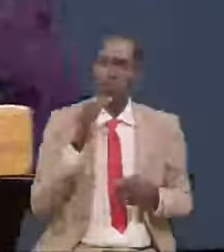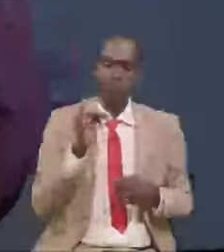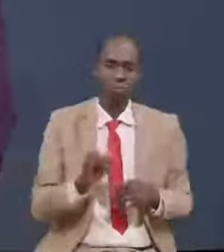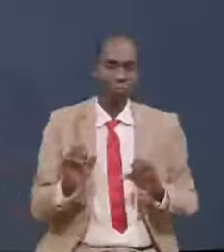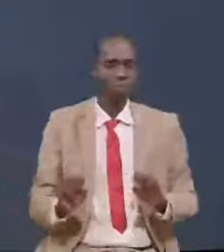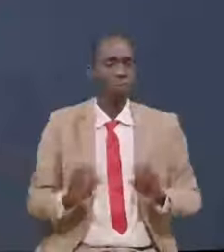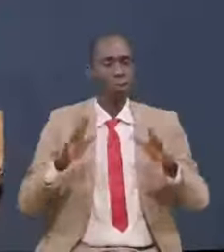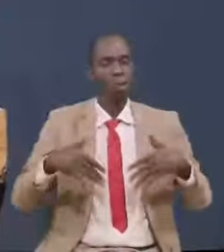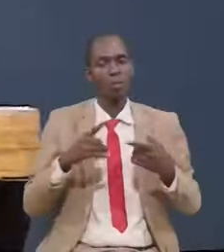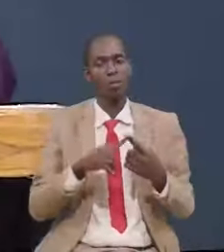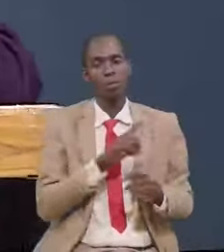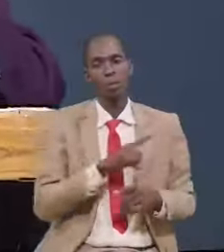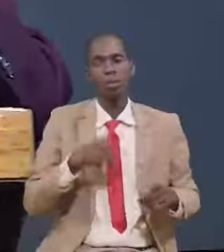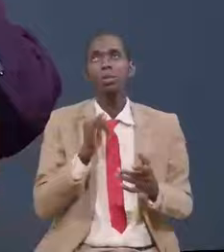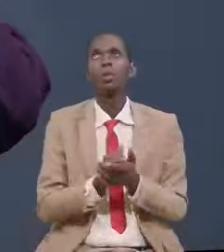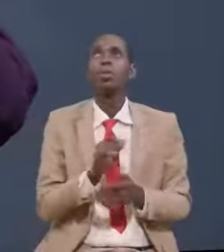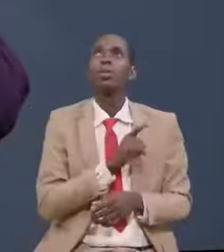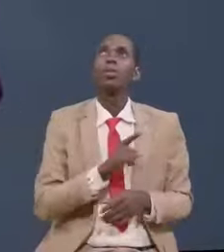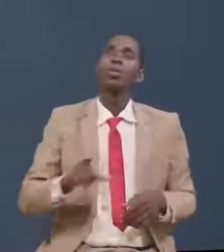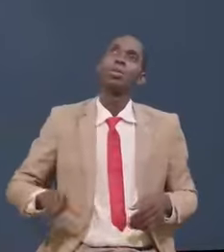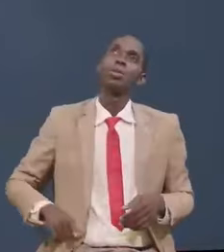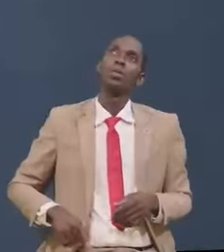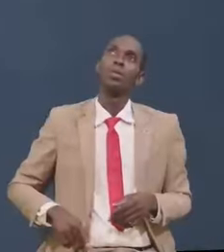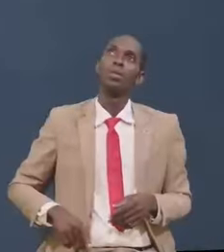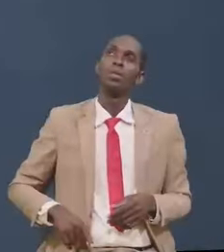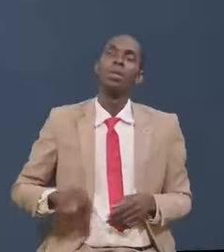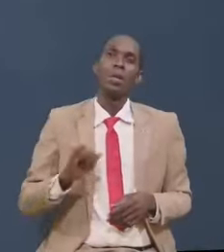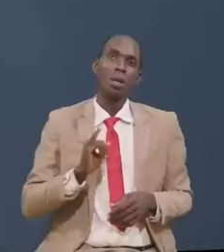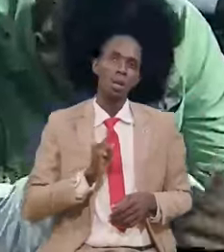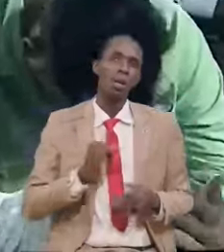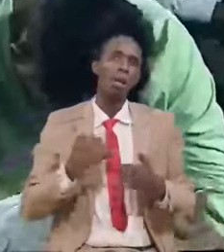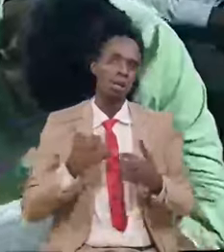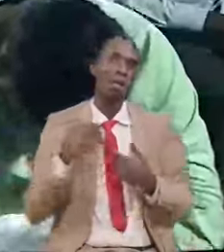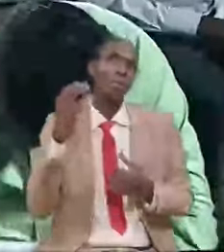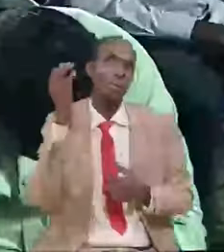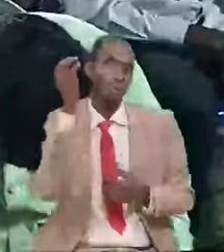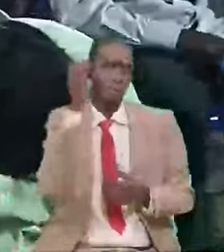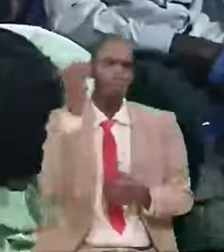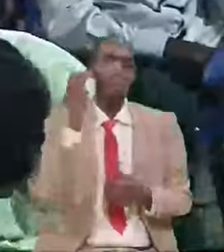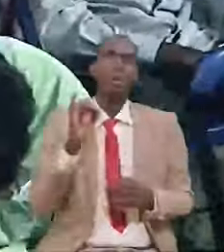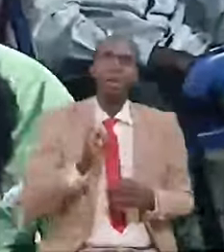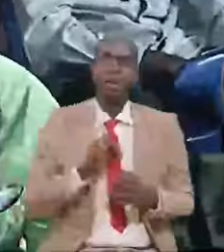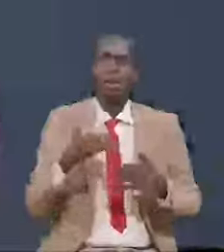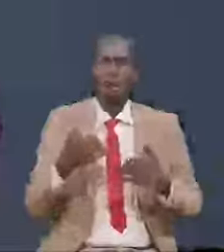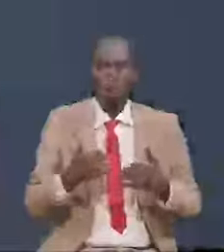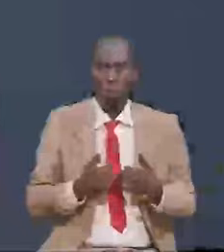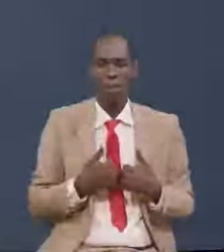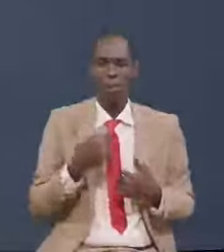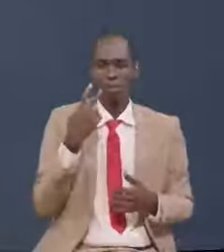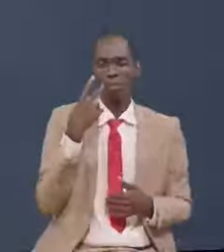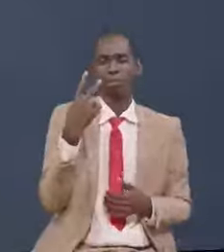et tu vas dire, Seigneur, j'ai entendu, j'ai vu